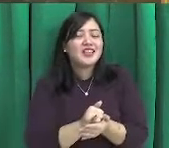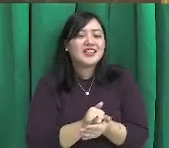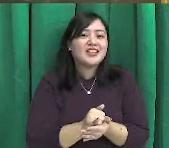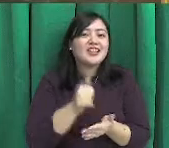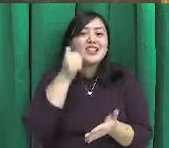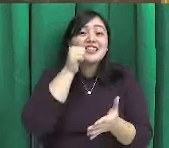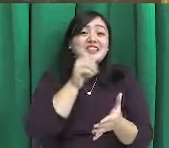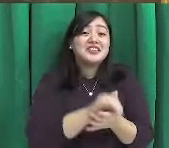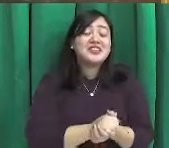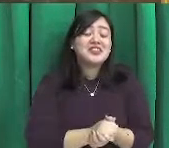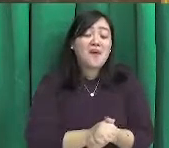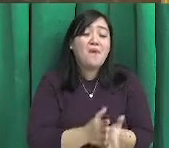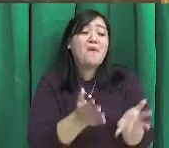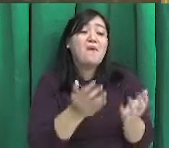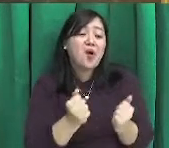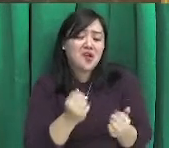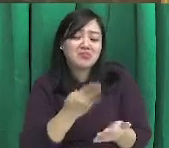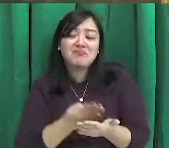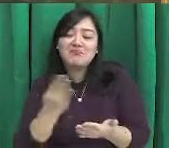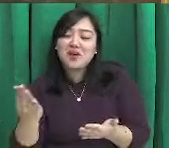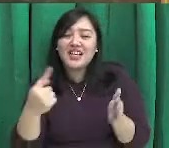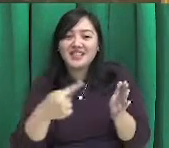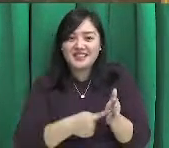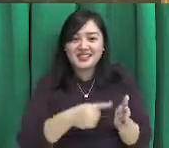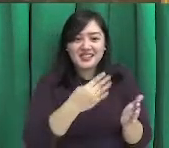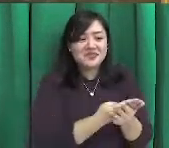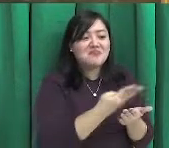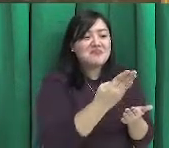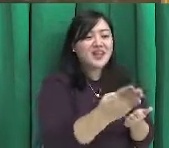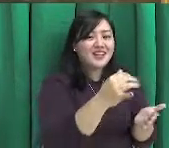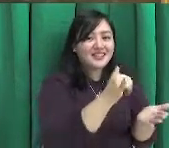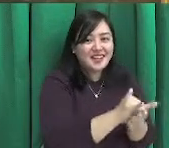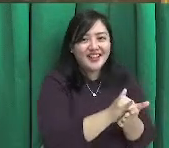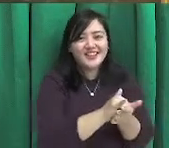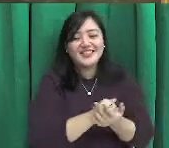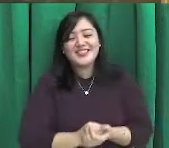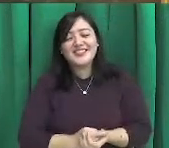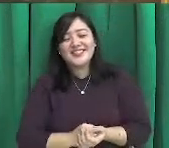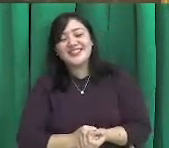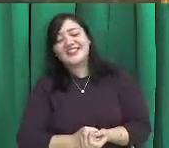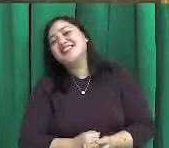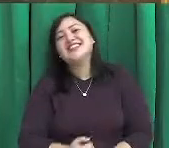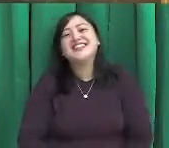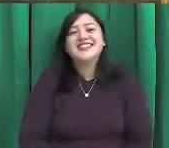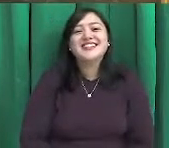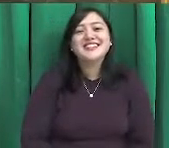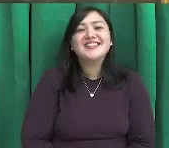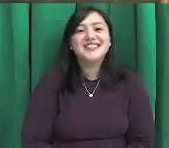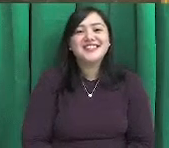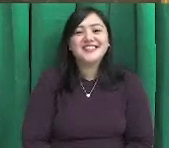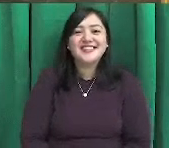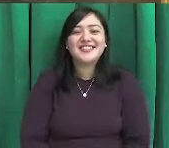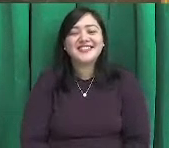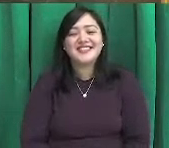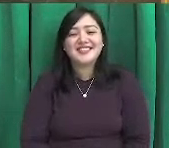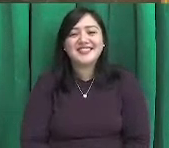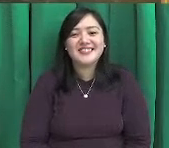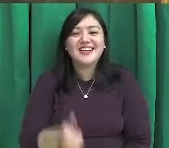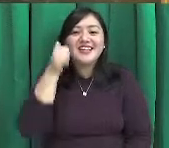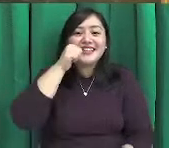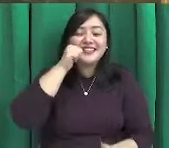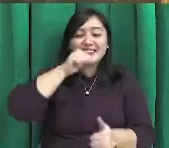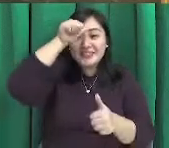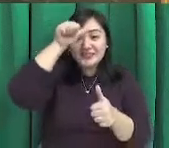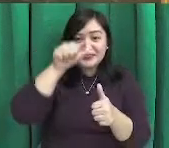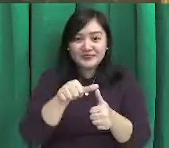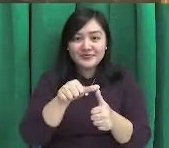mo, ibili. Kaya evil daw eh. Oh. Pero ito ang problema niya. Tatandaan nyo yung sinasabi ko, mga